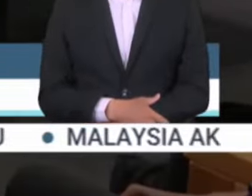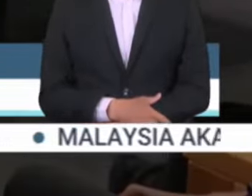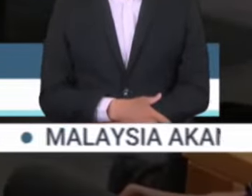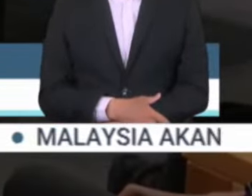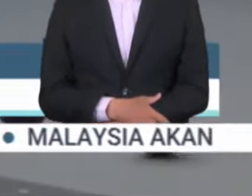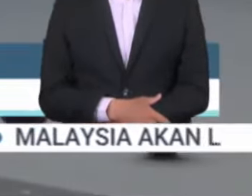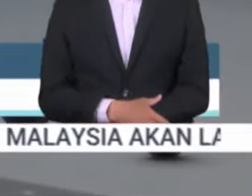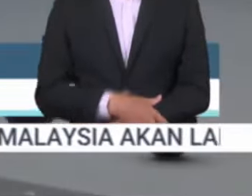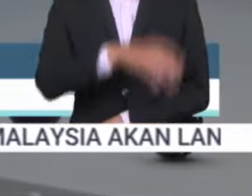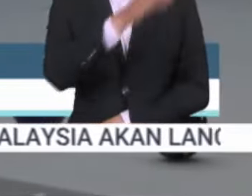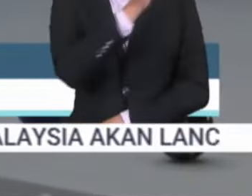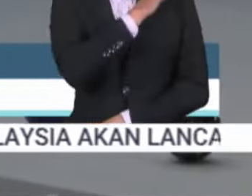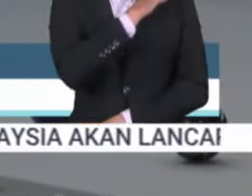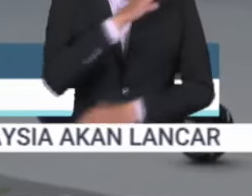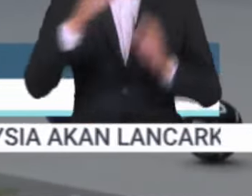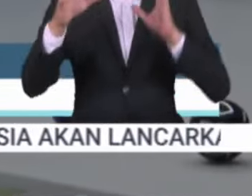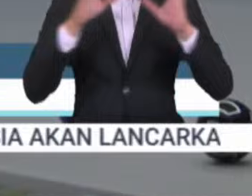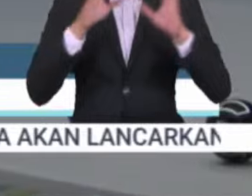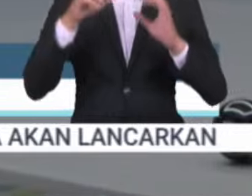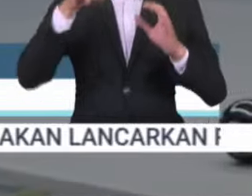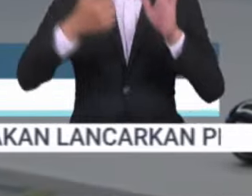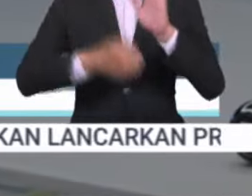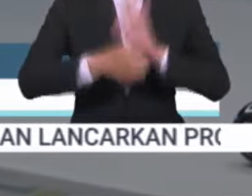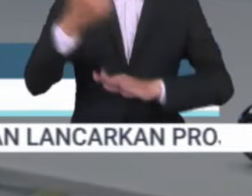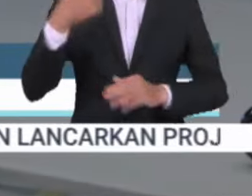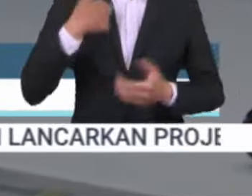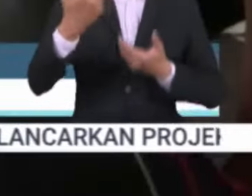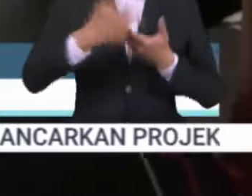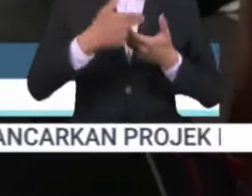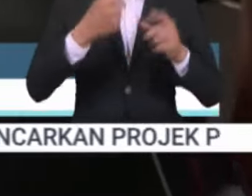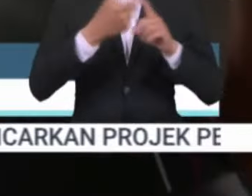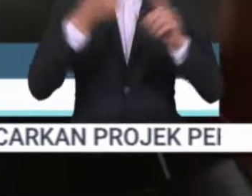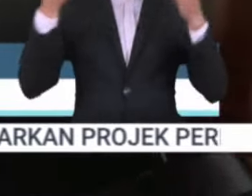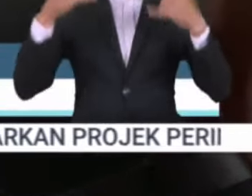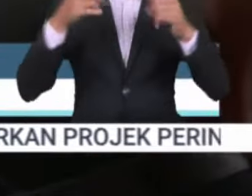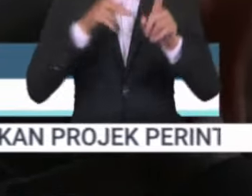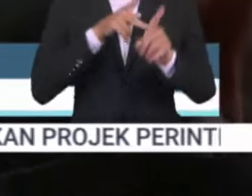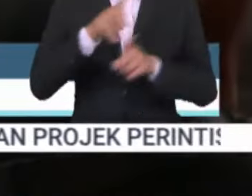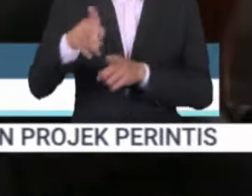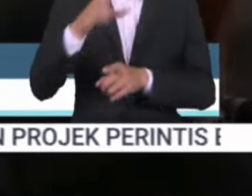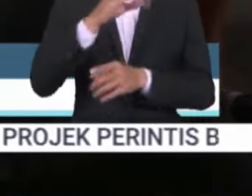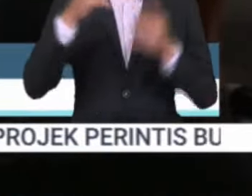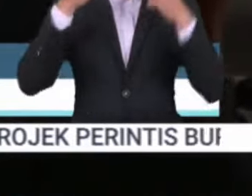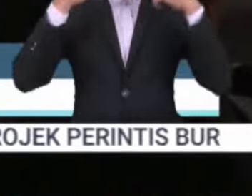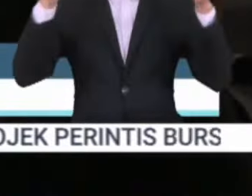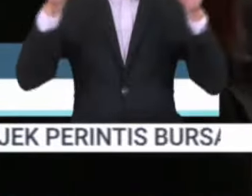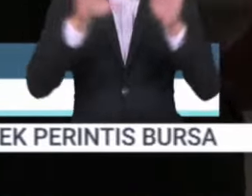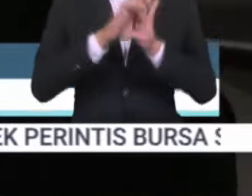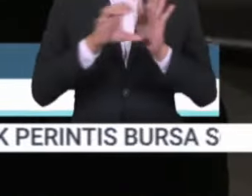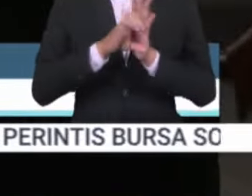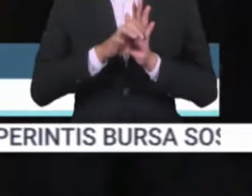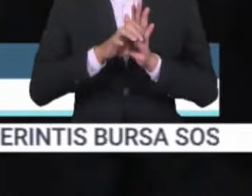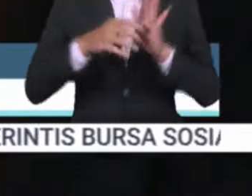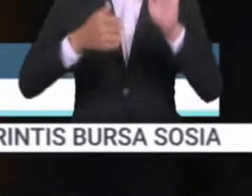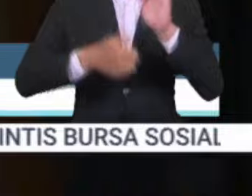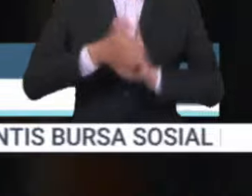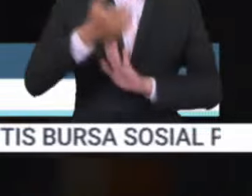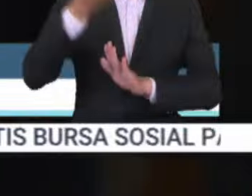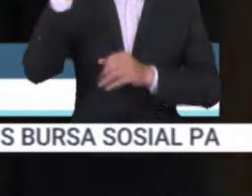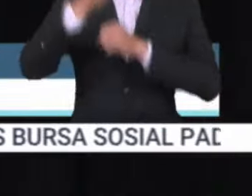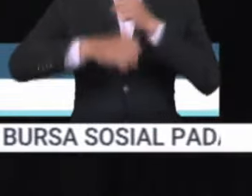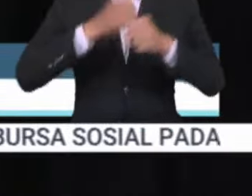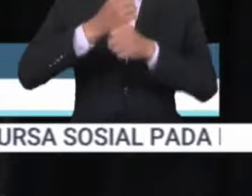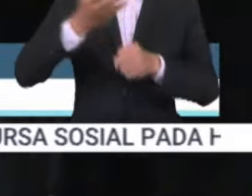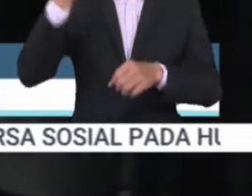Pengerusi penganjur Lawrence Wong berkata kejohanan turut disertai pemain profesional dan ternama, antaranya juara bertahan kejohanan tahun